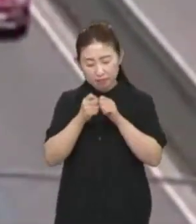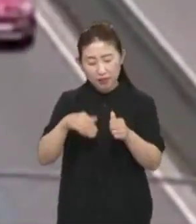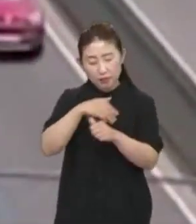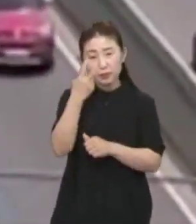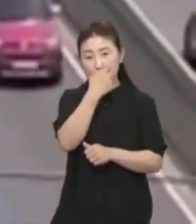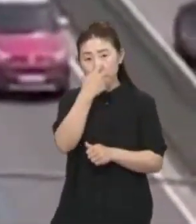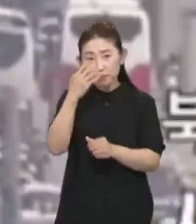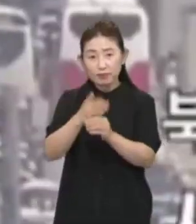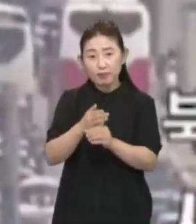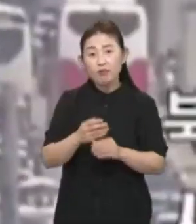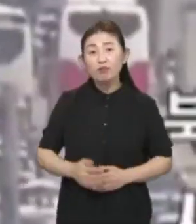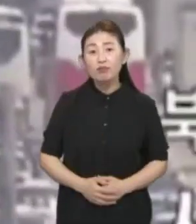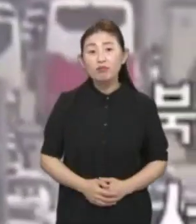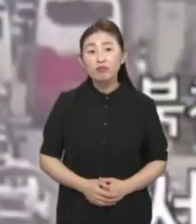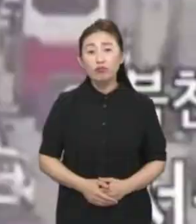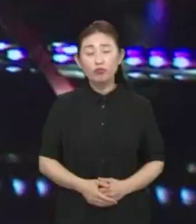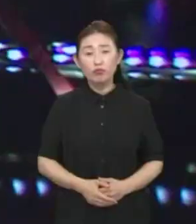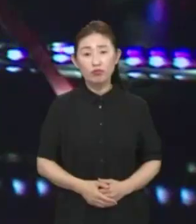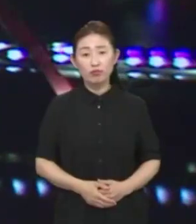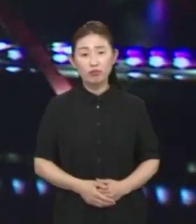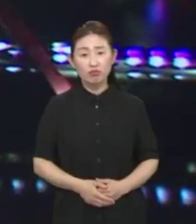경위를 조사하고 있습니다.